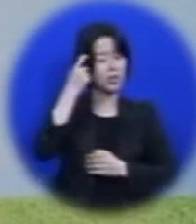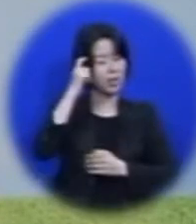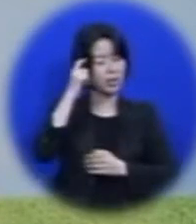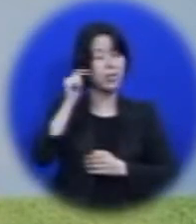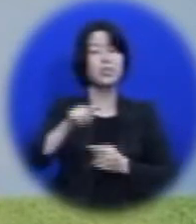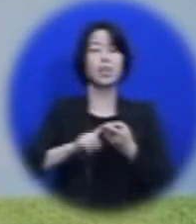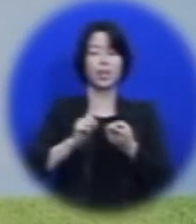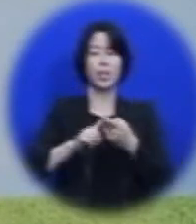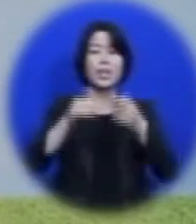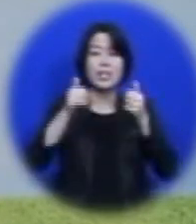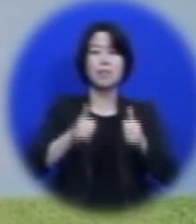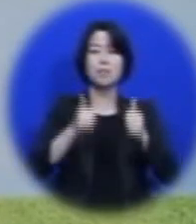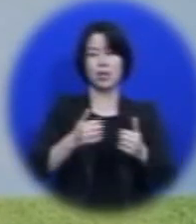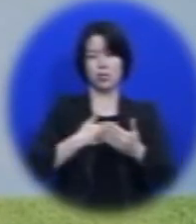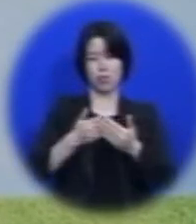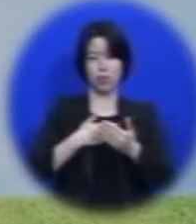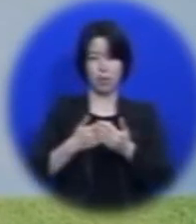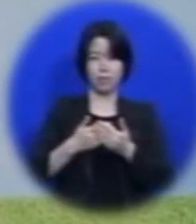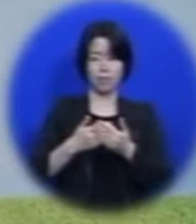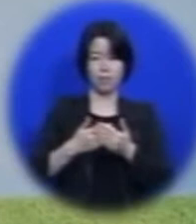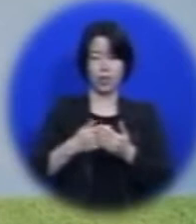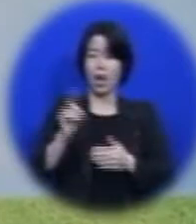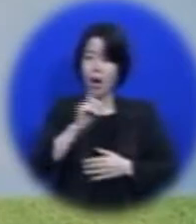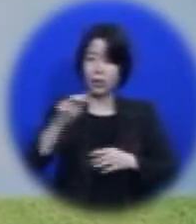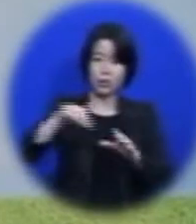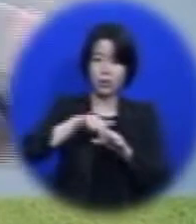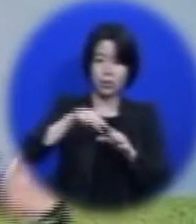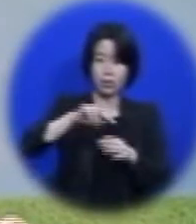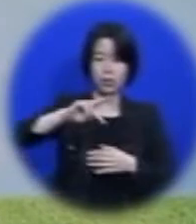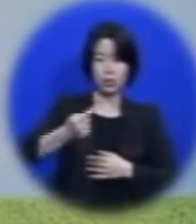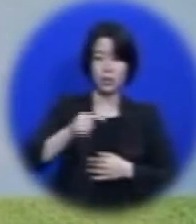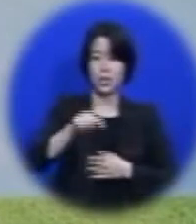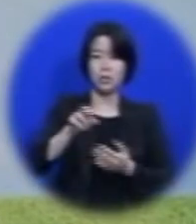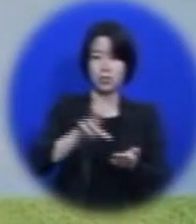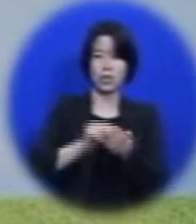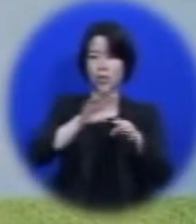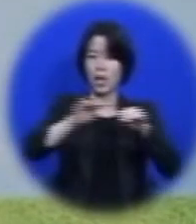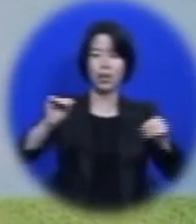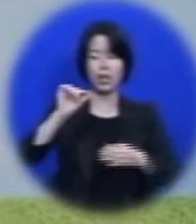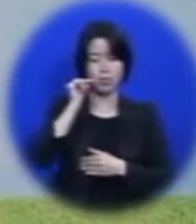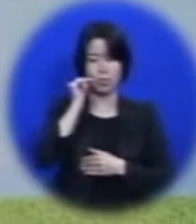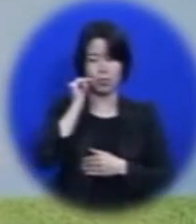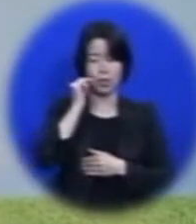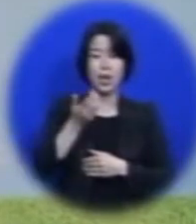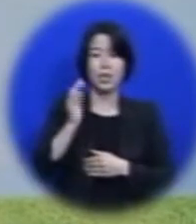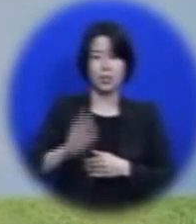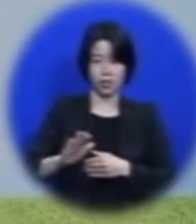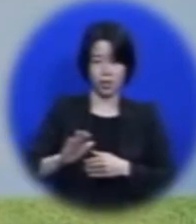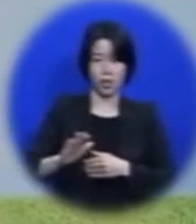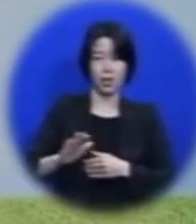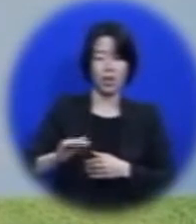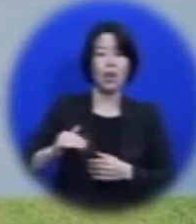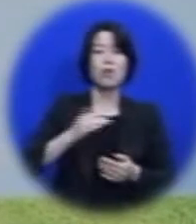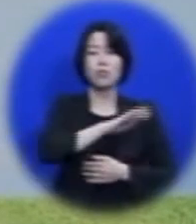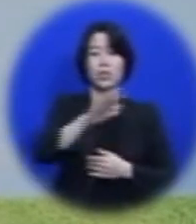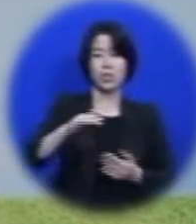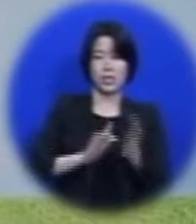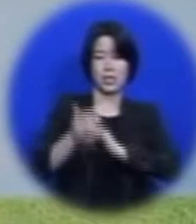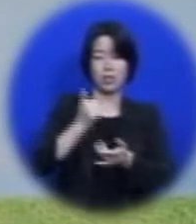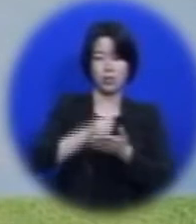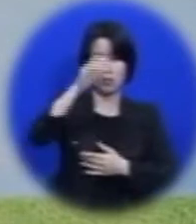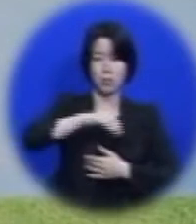그게 심판이 두려운 거잖아요. 어떤 종교도 이 문제는 해결하지 못하잖아. 그런데 예수님의